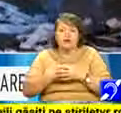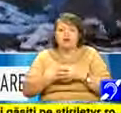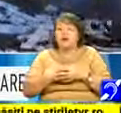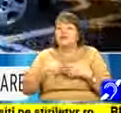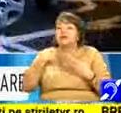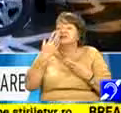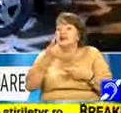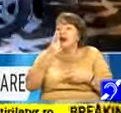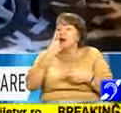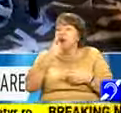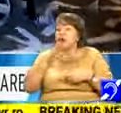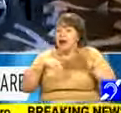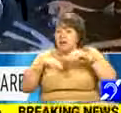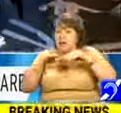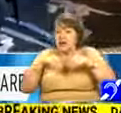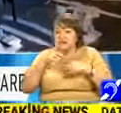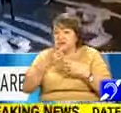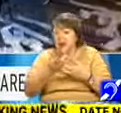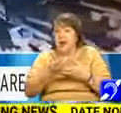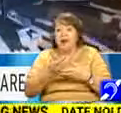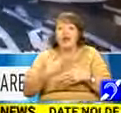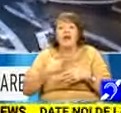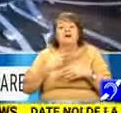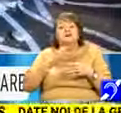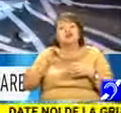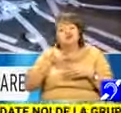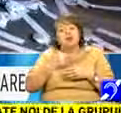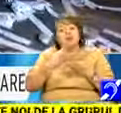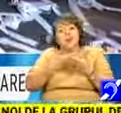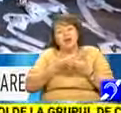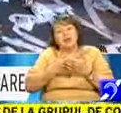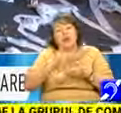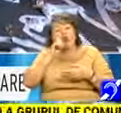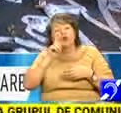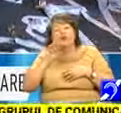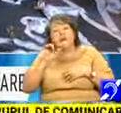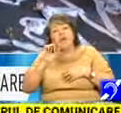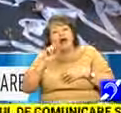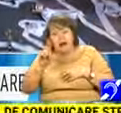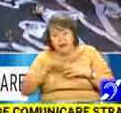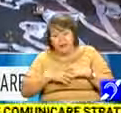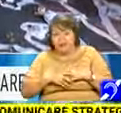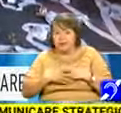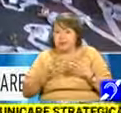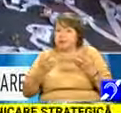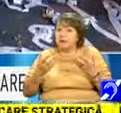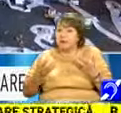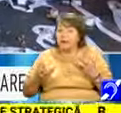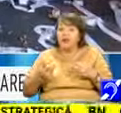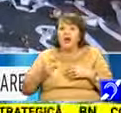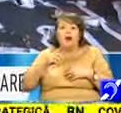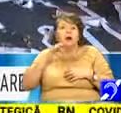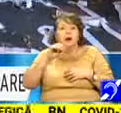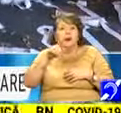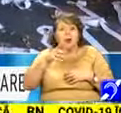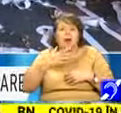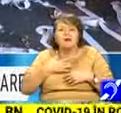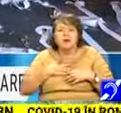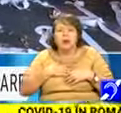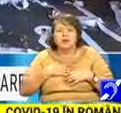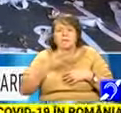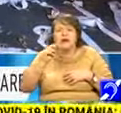câtorva ministere partenerilor din UDMR. Ori socialdemocrații doresc cel puțin 9 ministere într-o formulă